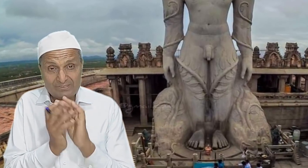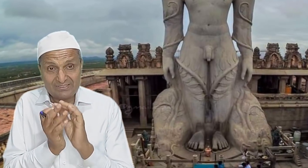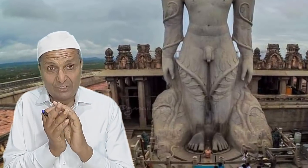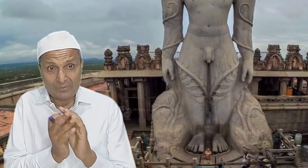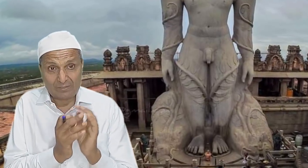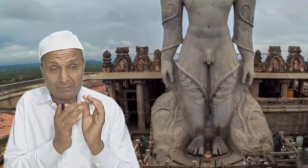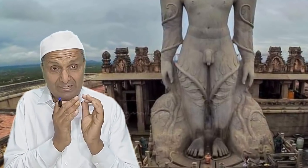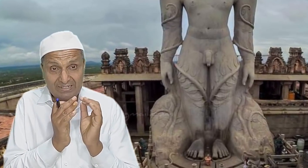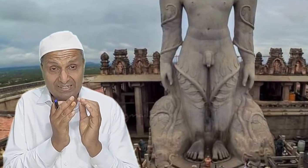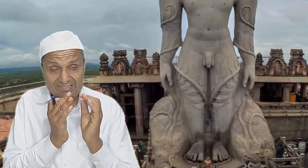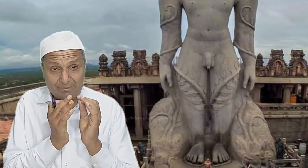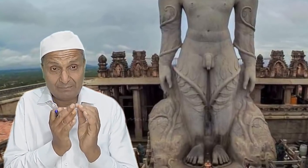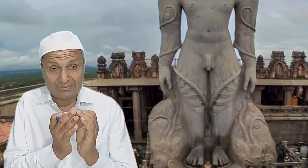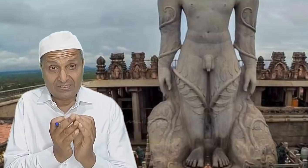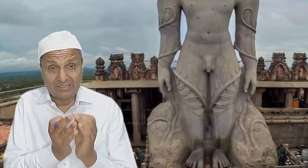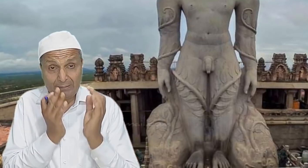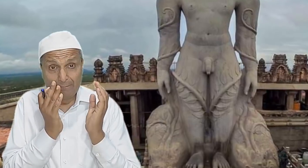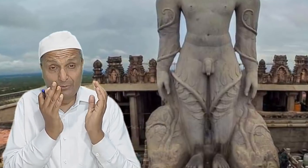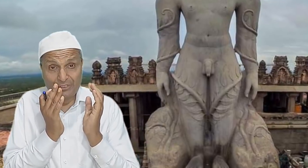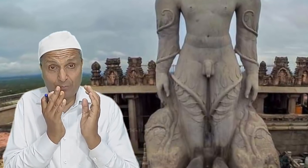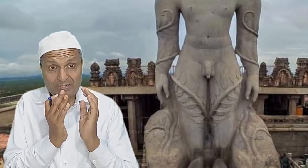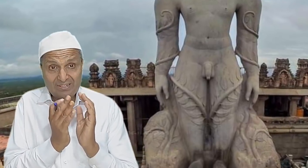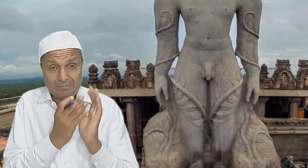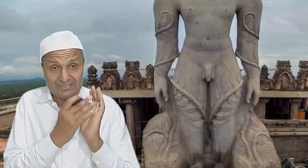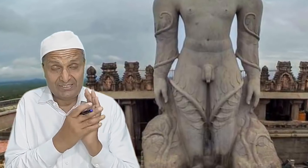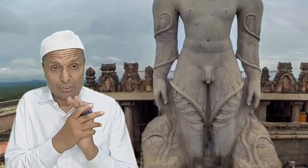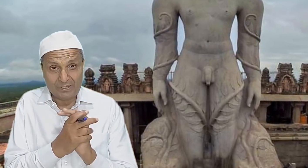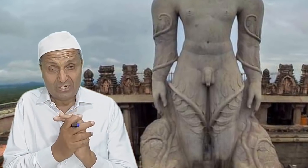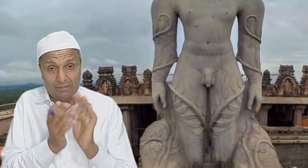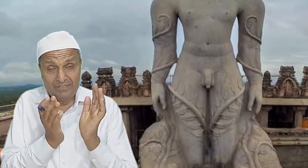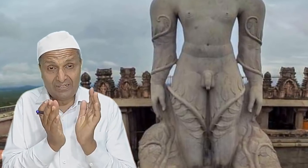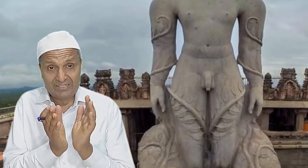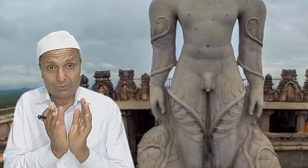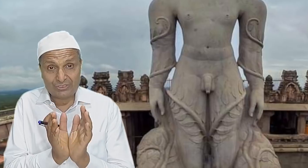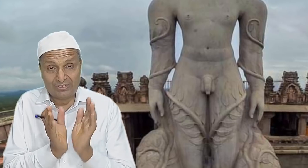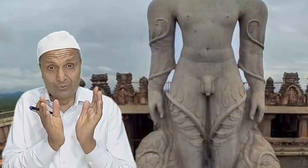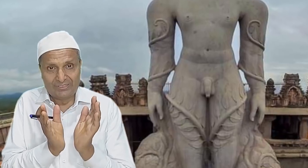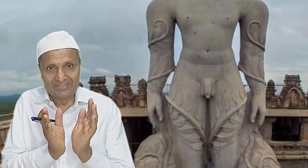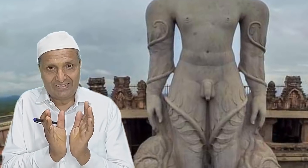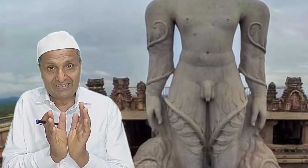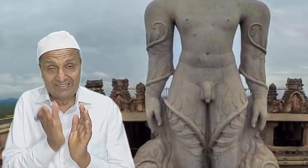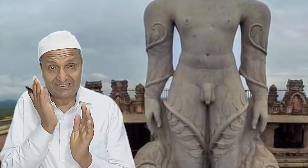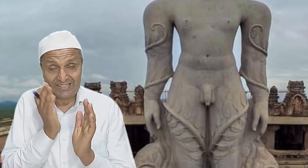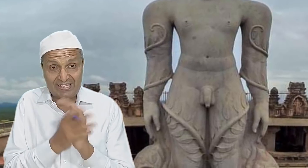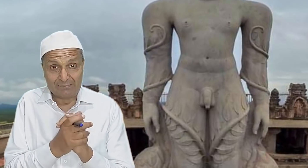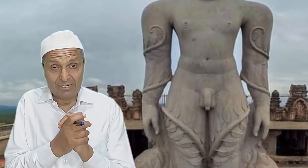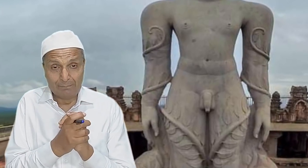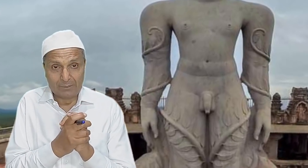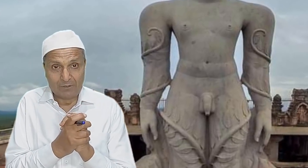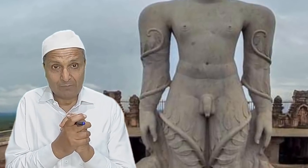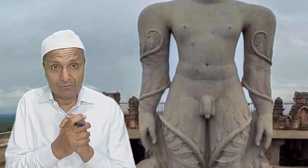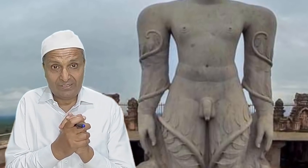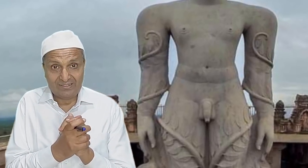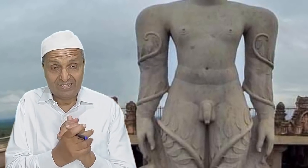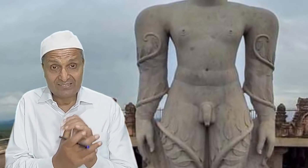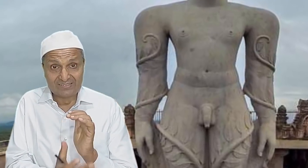के ऊपर, कभी संत के ऊपर, कभी हमारी किसी मूर्ति के ऊपर, कभी तीर्थ के ऊपर, कभी कहीं ना कुछ होती रहती है। ये चित्र देख रहे हैं आप